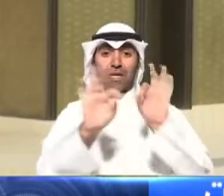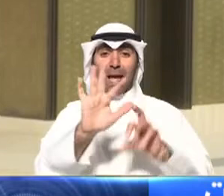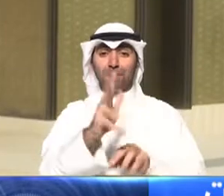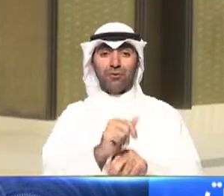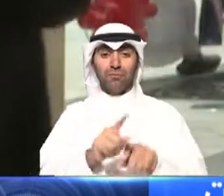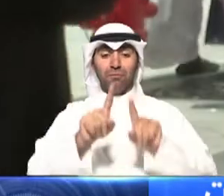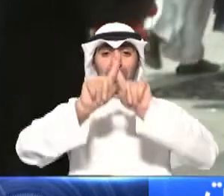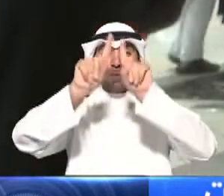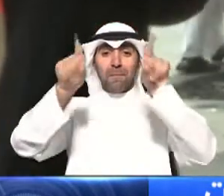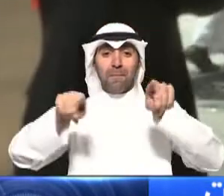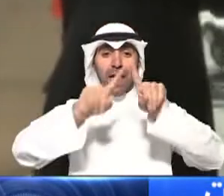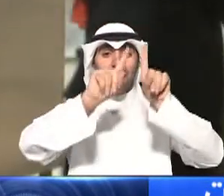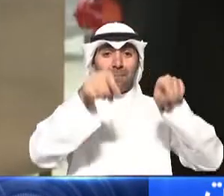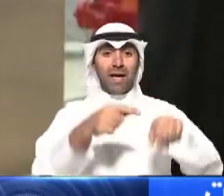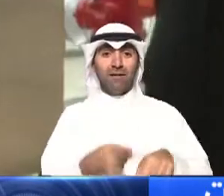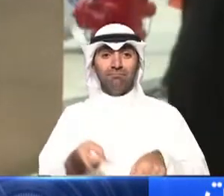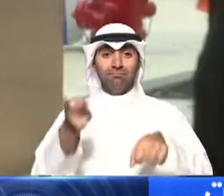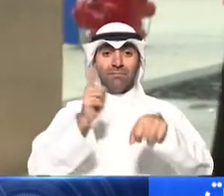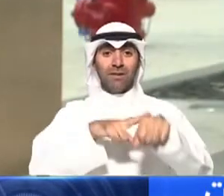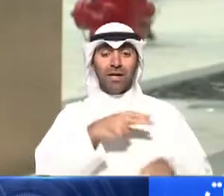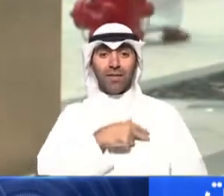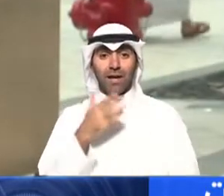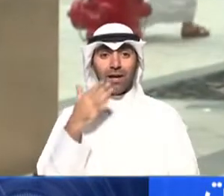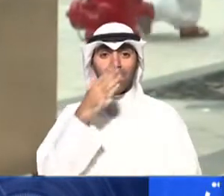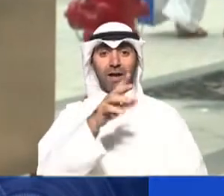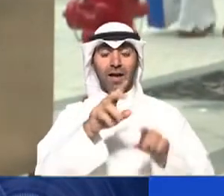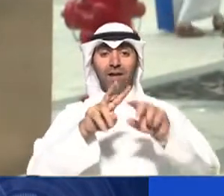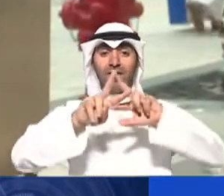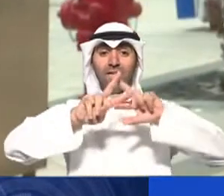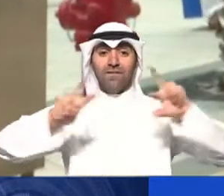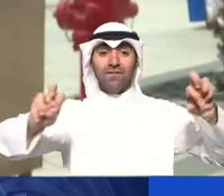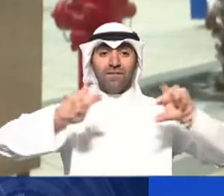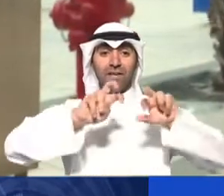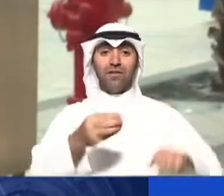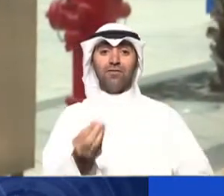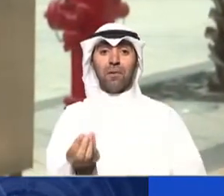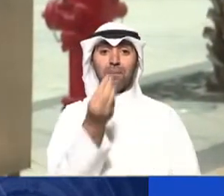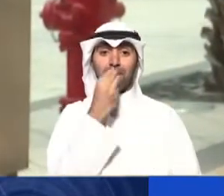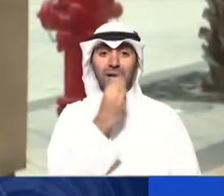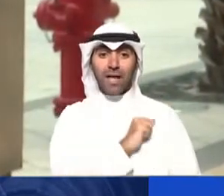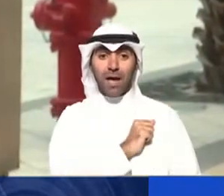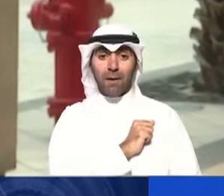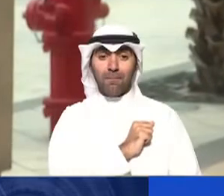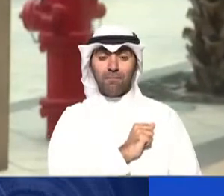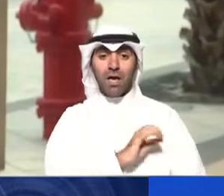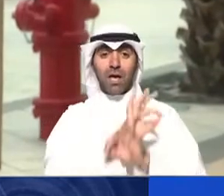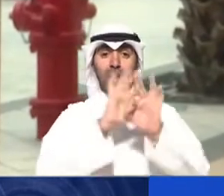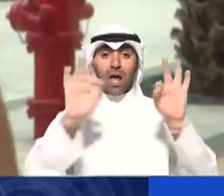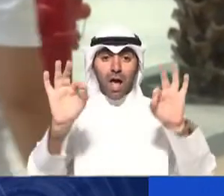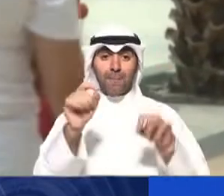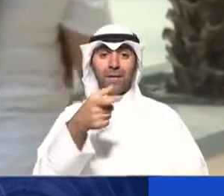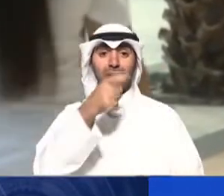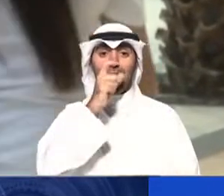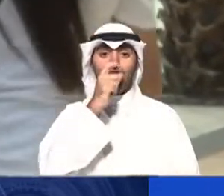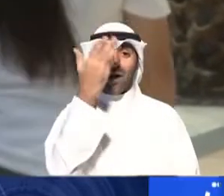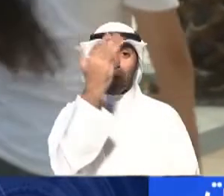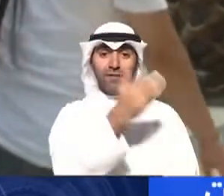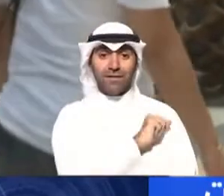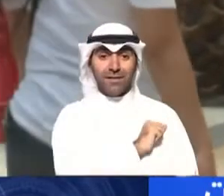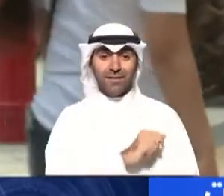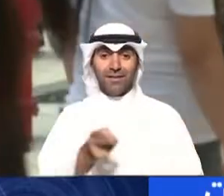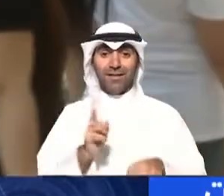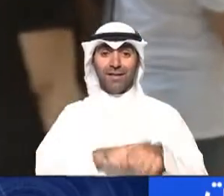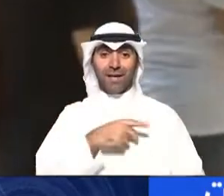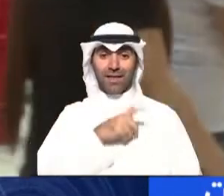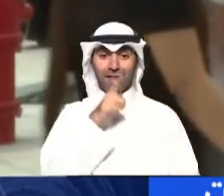لله مفتوح. طبعا نظامنا ان احنا نطلع دورية دائما في تفتيش على المحلات خاصة في فترة العروض،